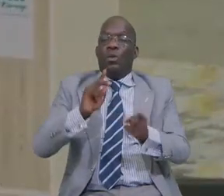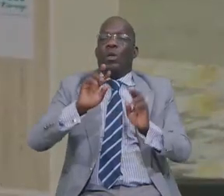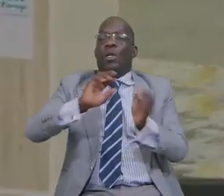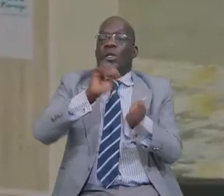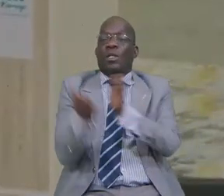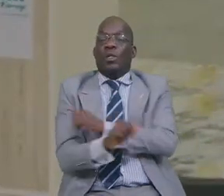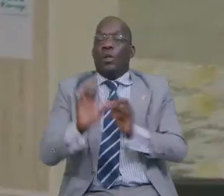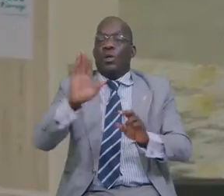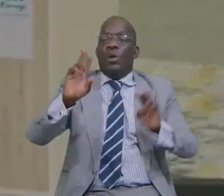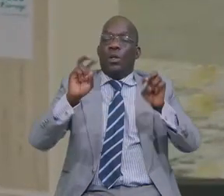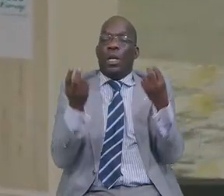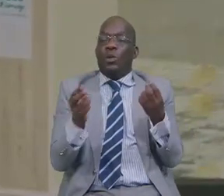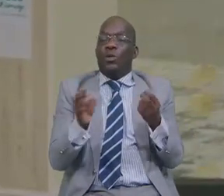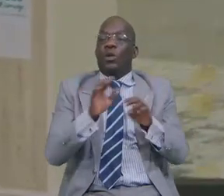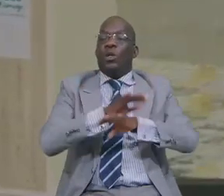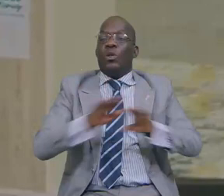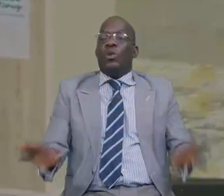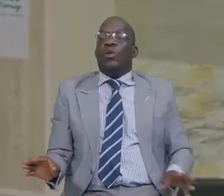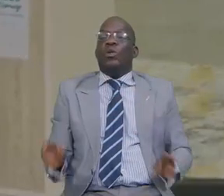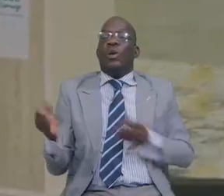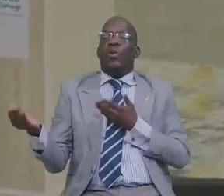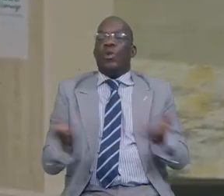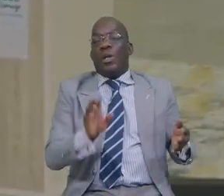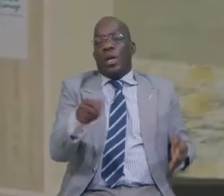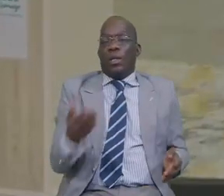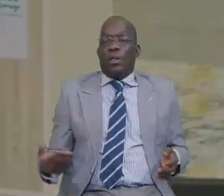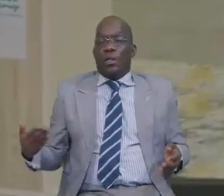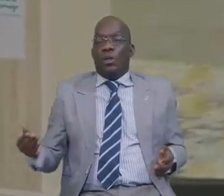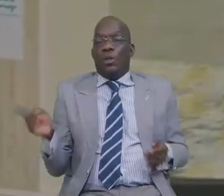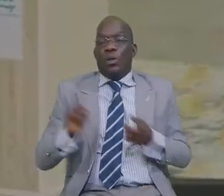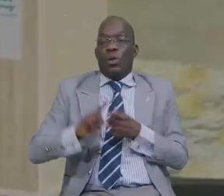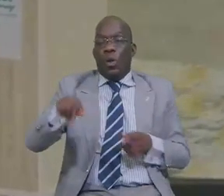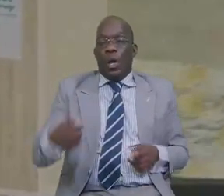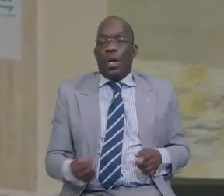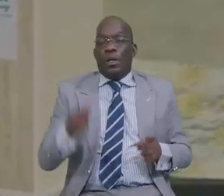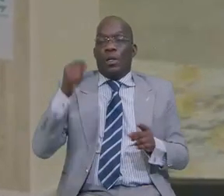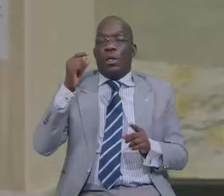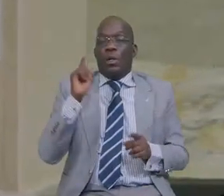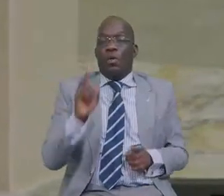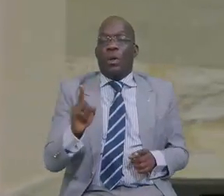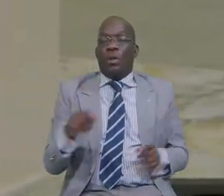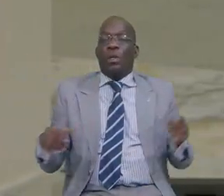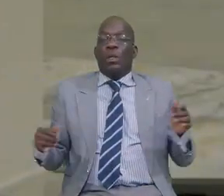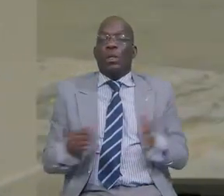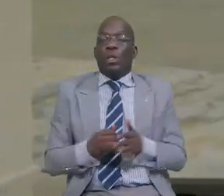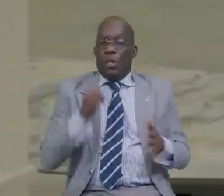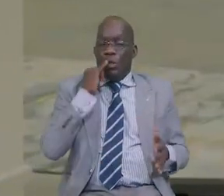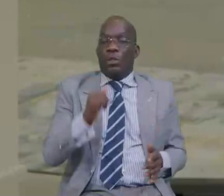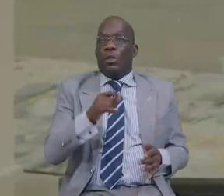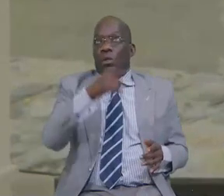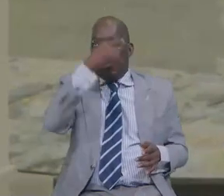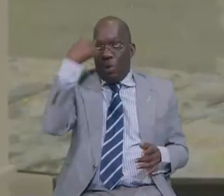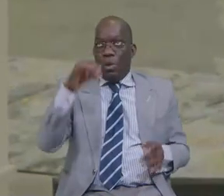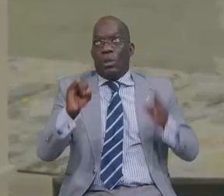Le nouveau titre ne confère rien du tout à qui que ce soit. C'est parce que